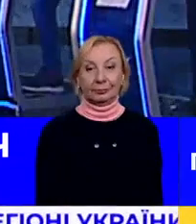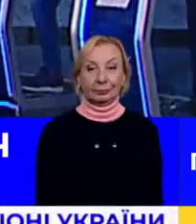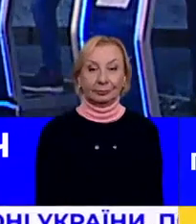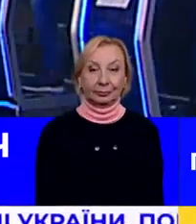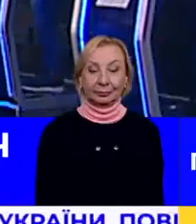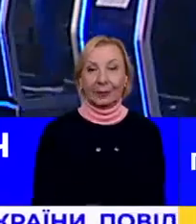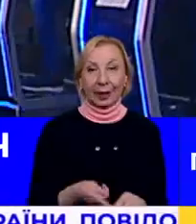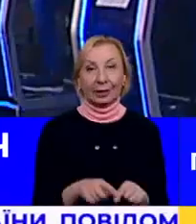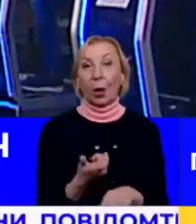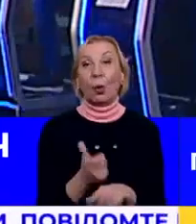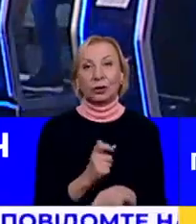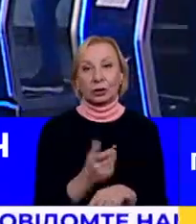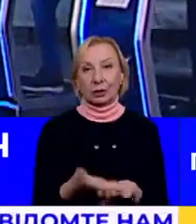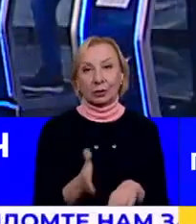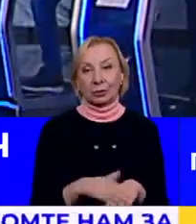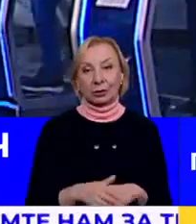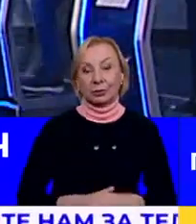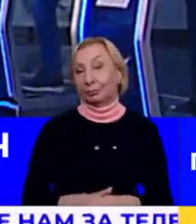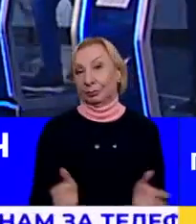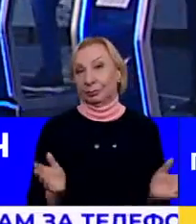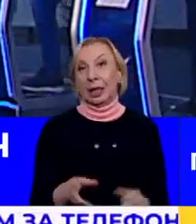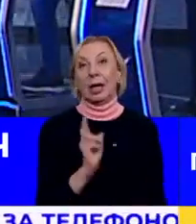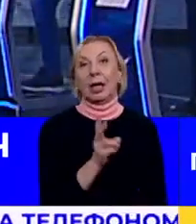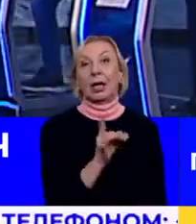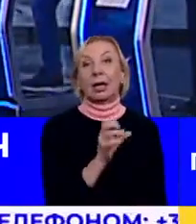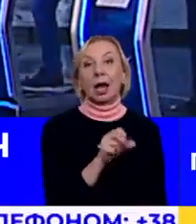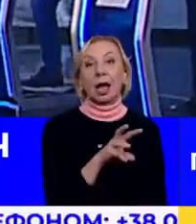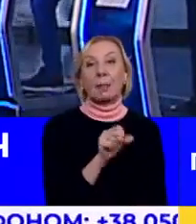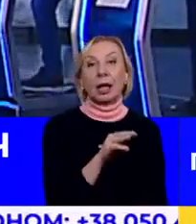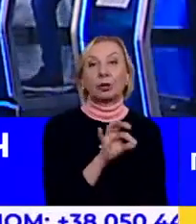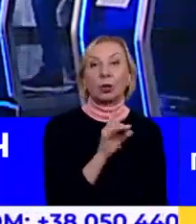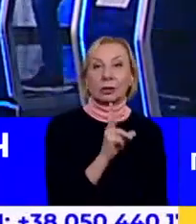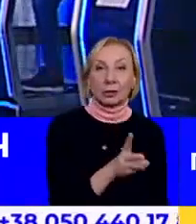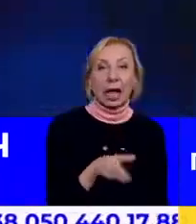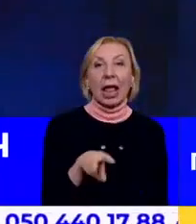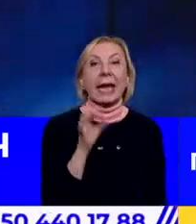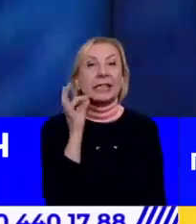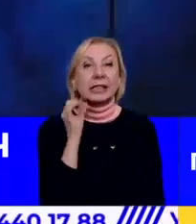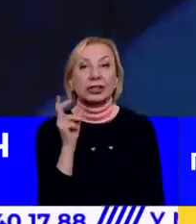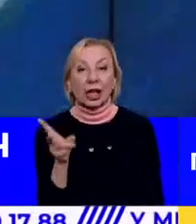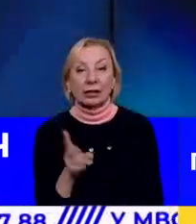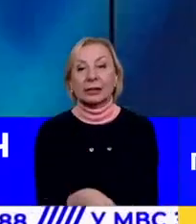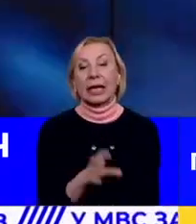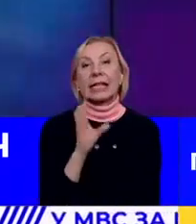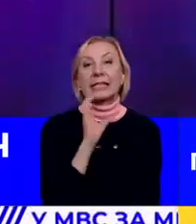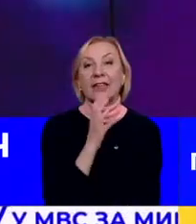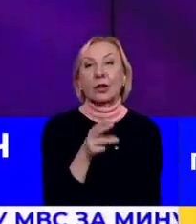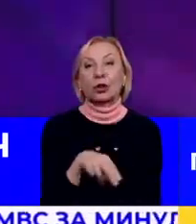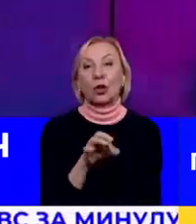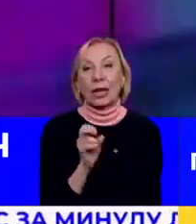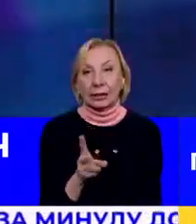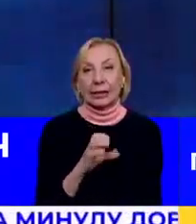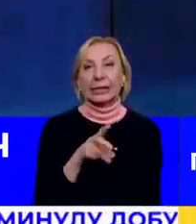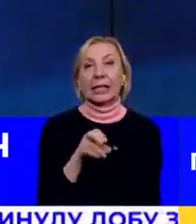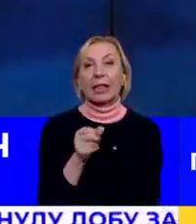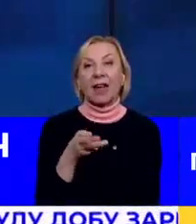очень даже сложно. Мені здається, що складно. Краматорськ, Лисичанськ, Сєвєродонецьк, Славянськ, Маріуполь